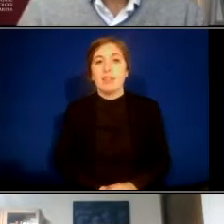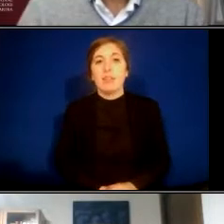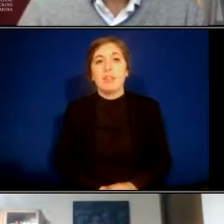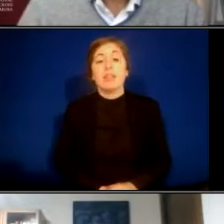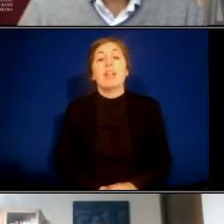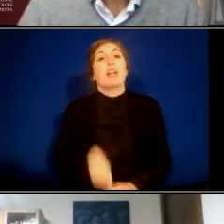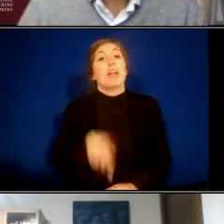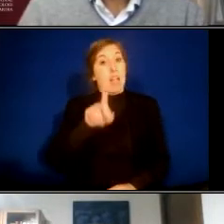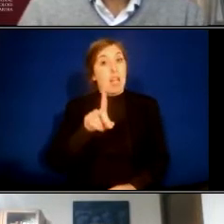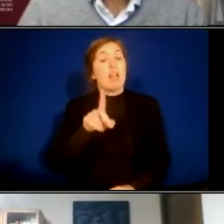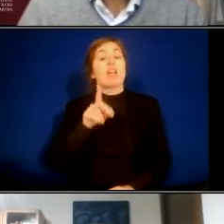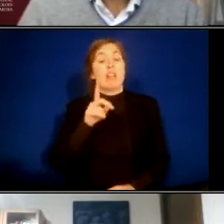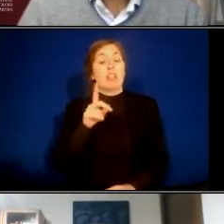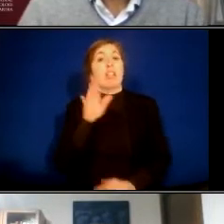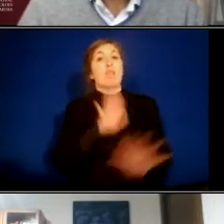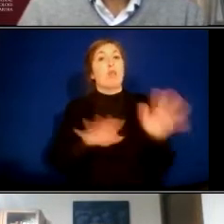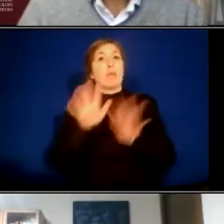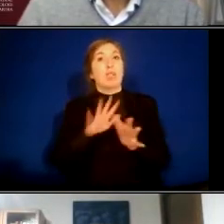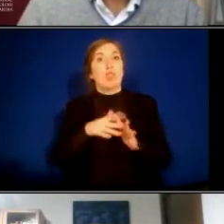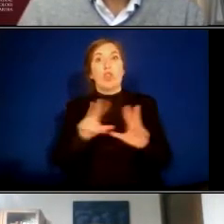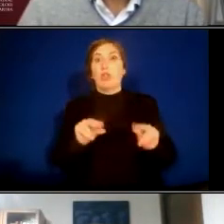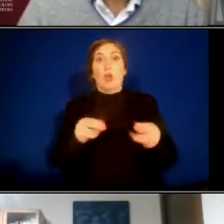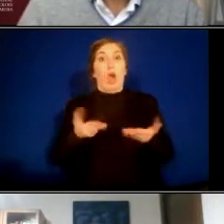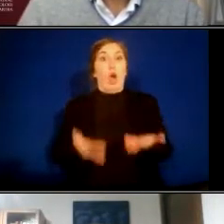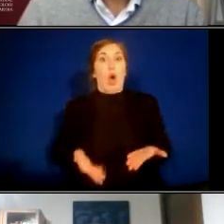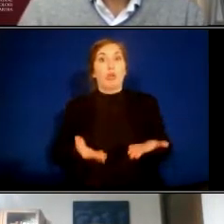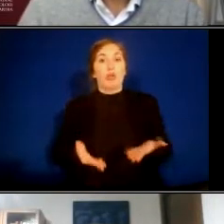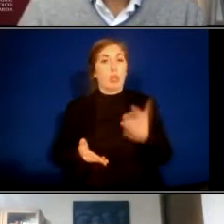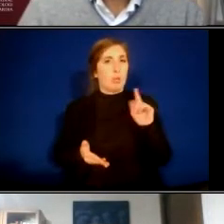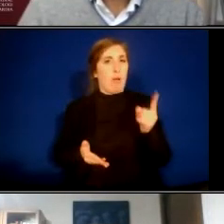Un'informazione aggiornata ad oggi è che